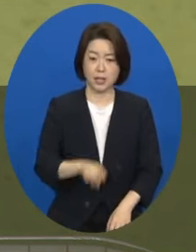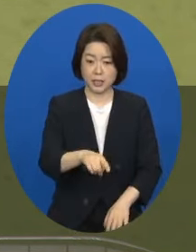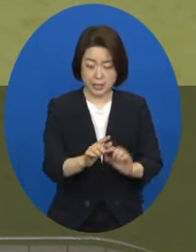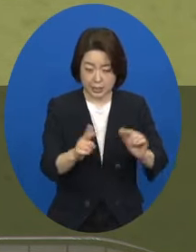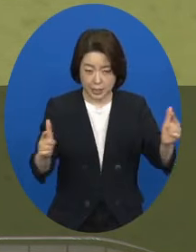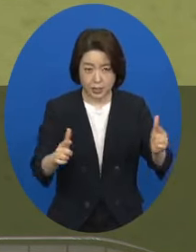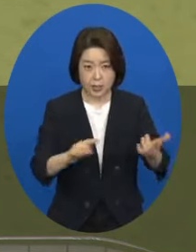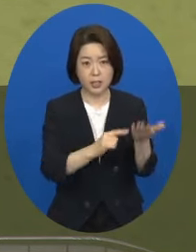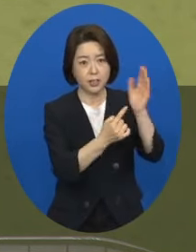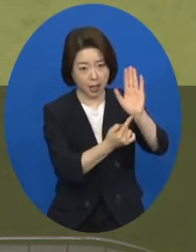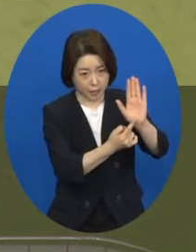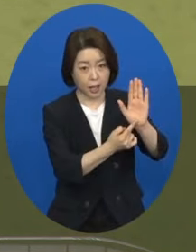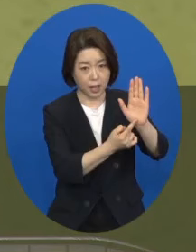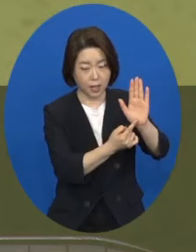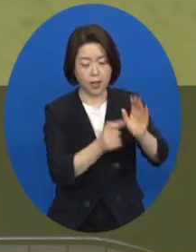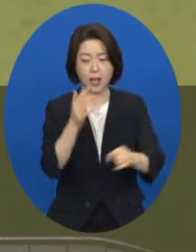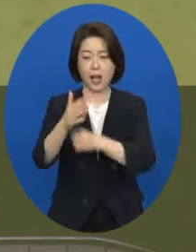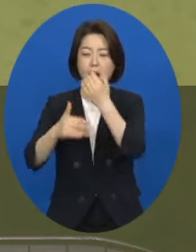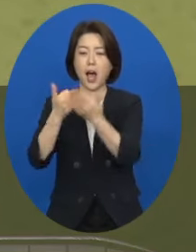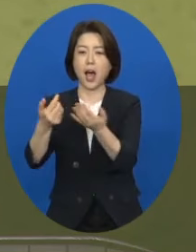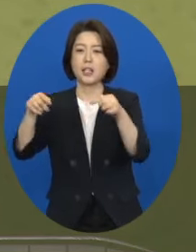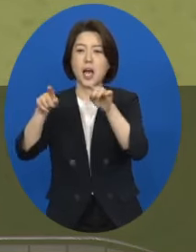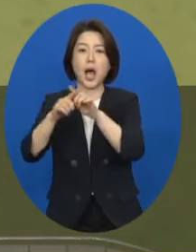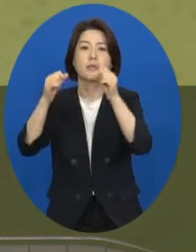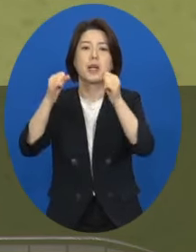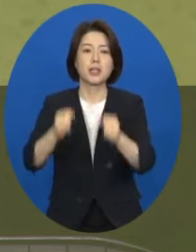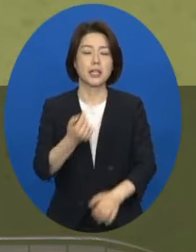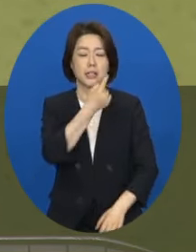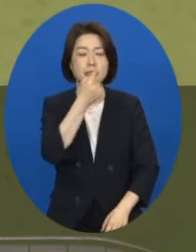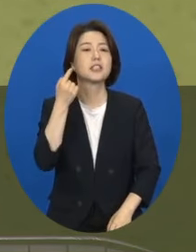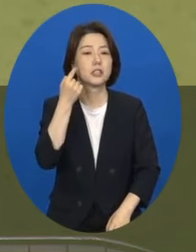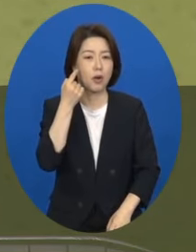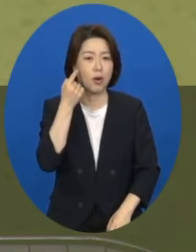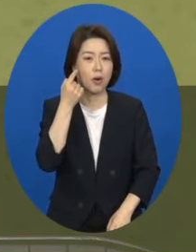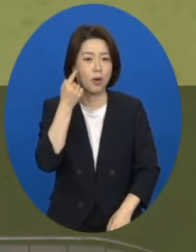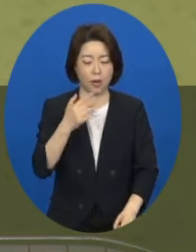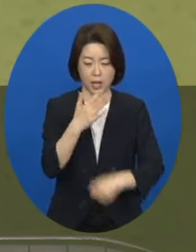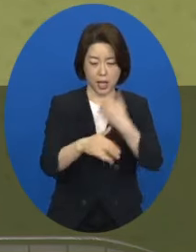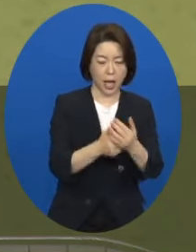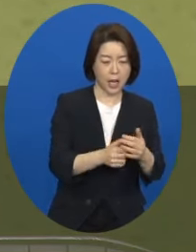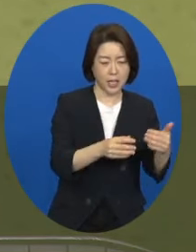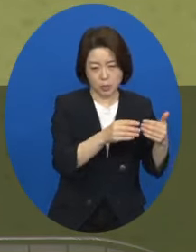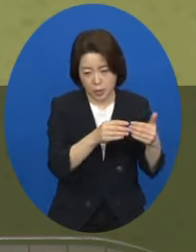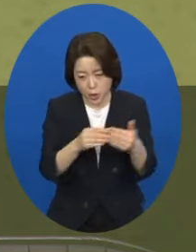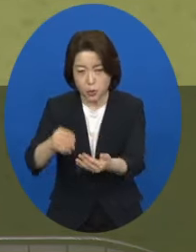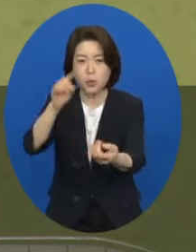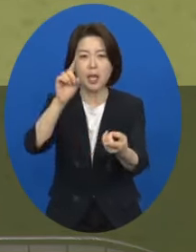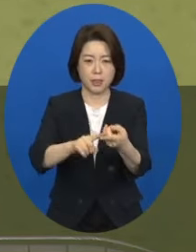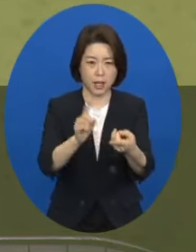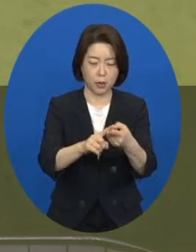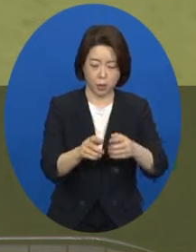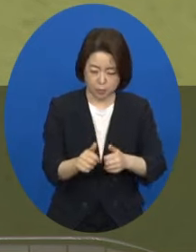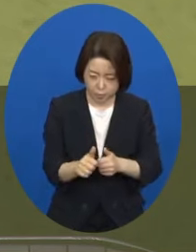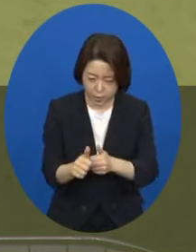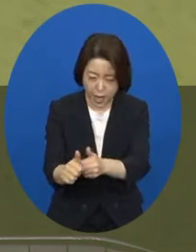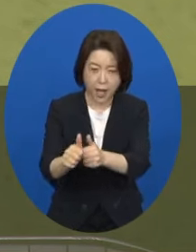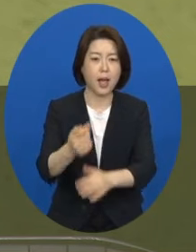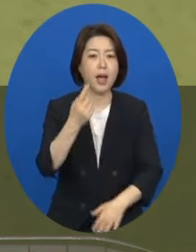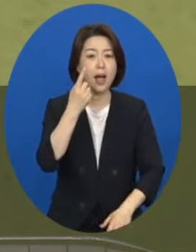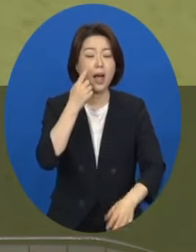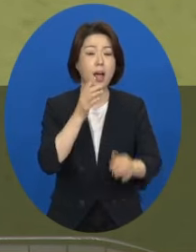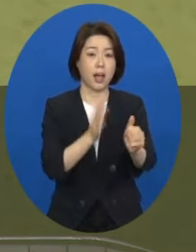되어 있죠? 하나님이 함께 하시는 증거니 하나님이 인도하시는 대로